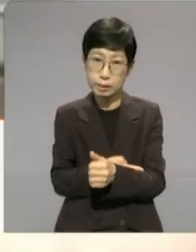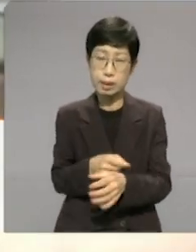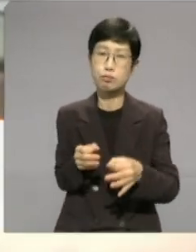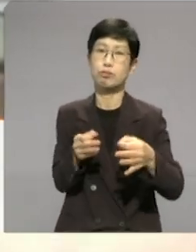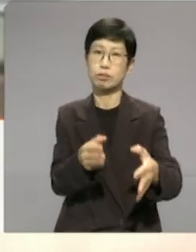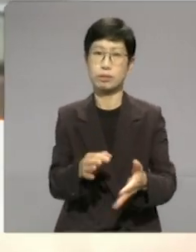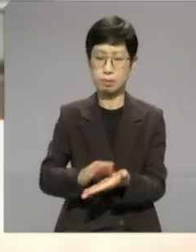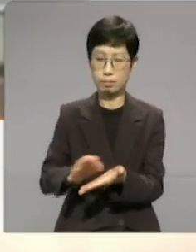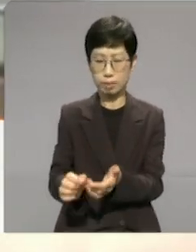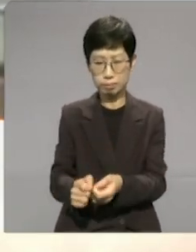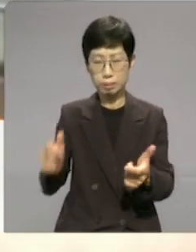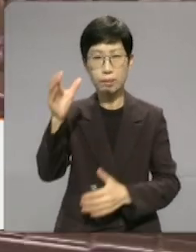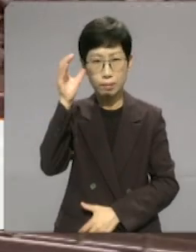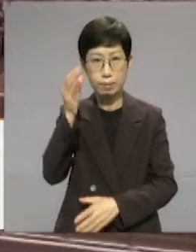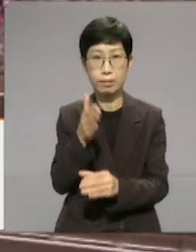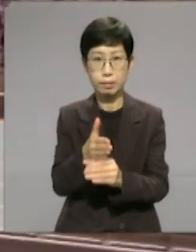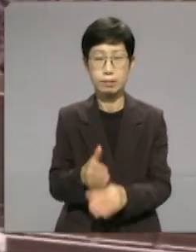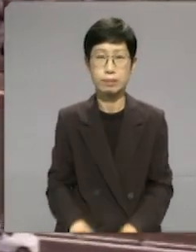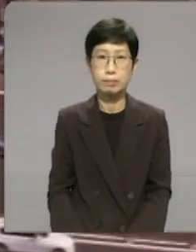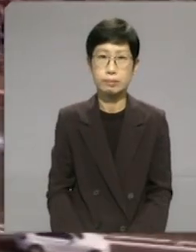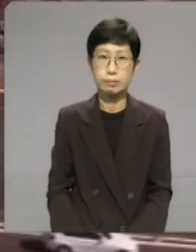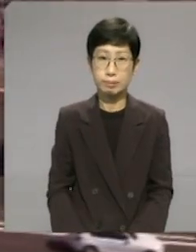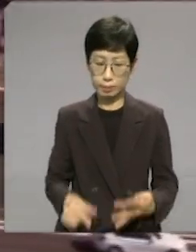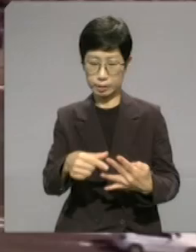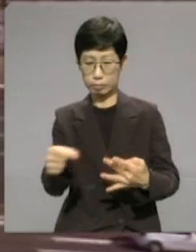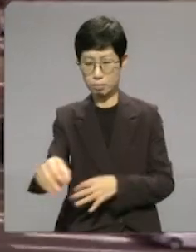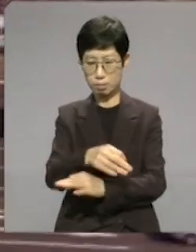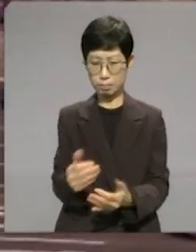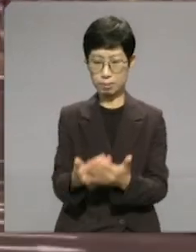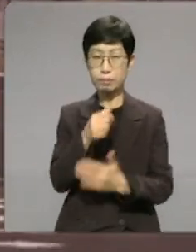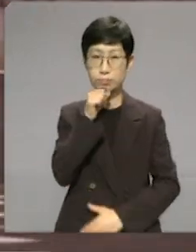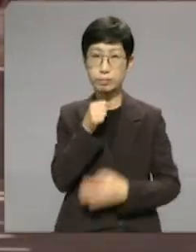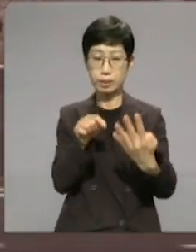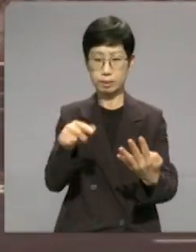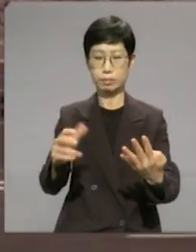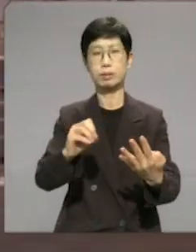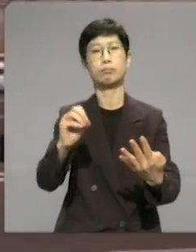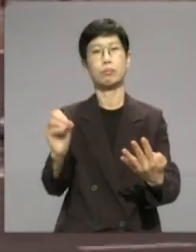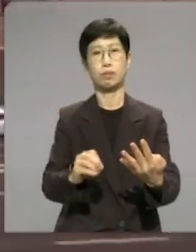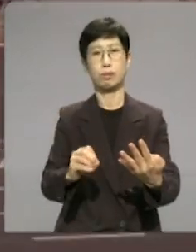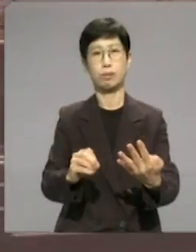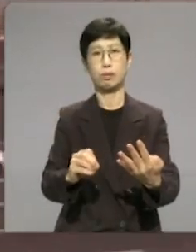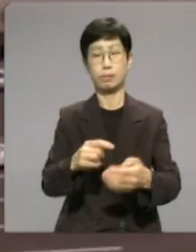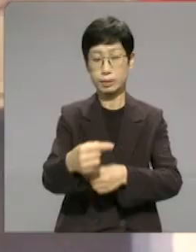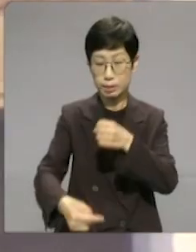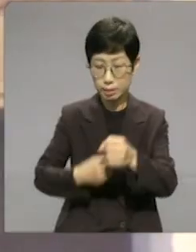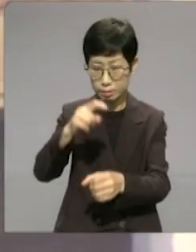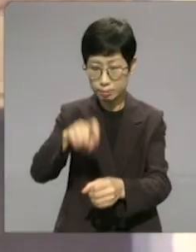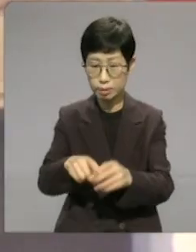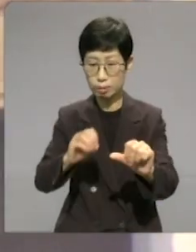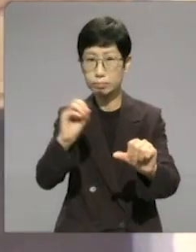것을 기대하고 있습니다. 중국의 2분기 경제 성장률은 4.7%를 기록해 연간